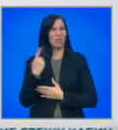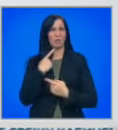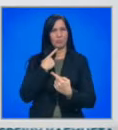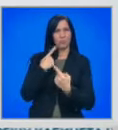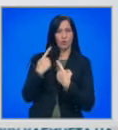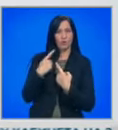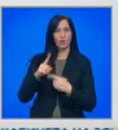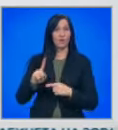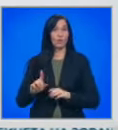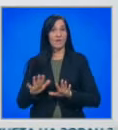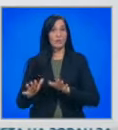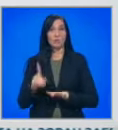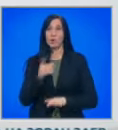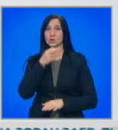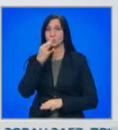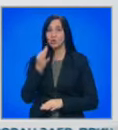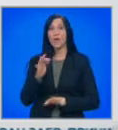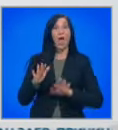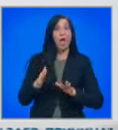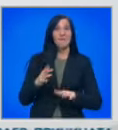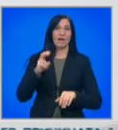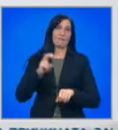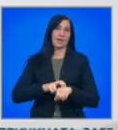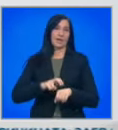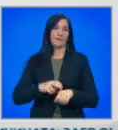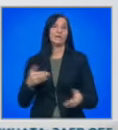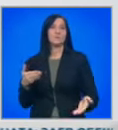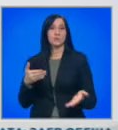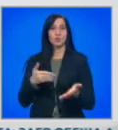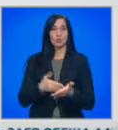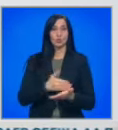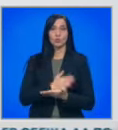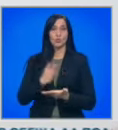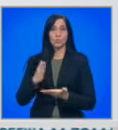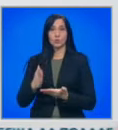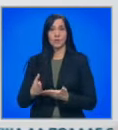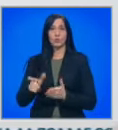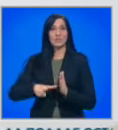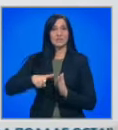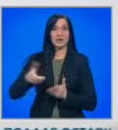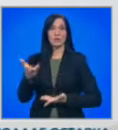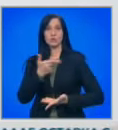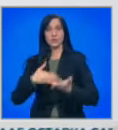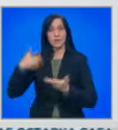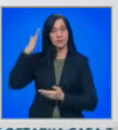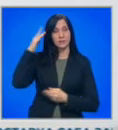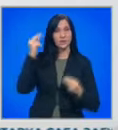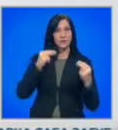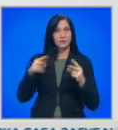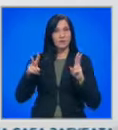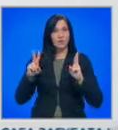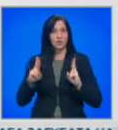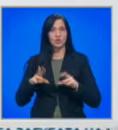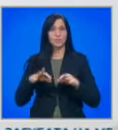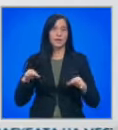договорки, които евентуално могат да се случат едва в декември, защото на последното си извънредно заседание Министерски съвет реши,